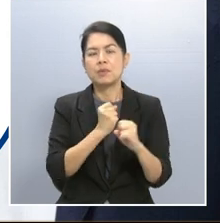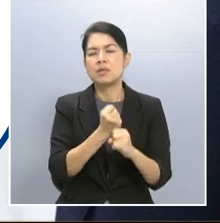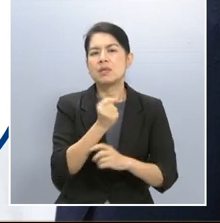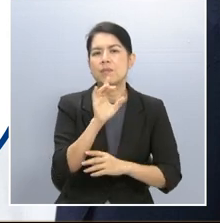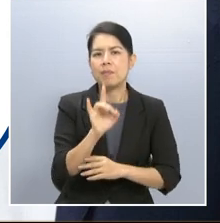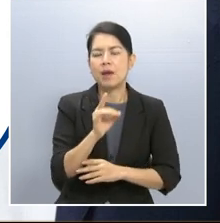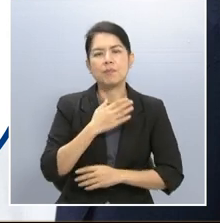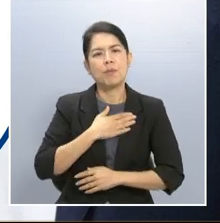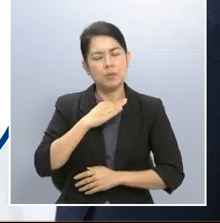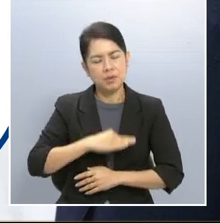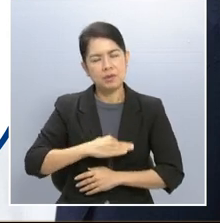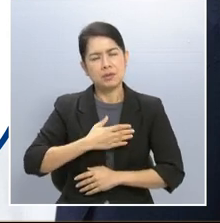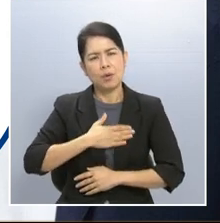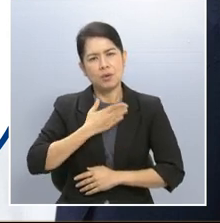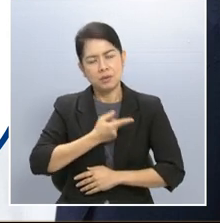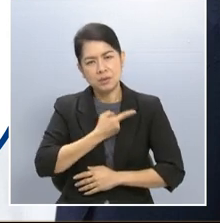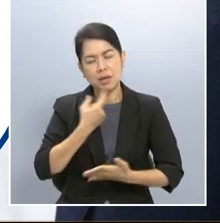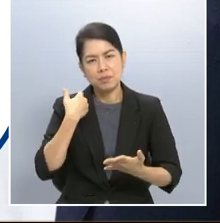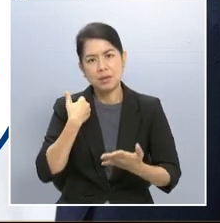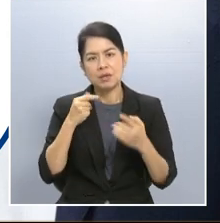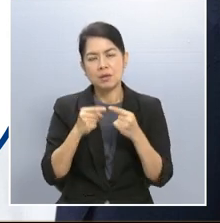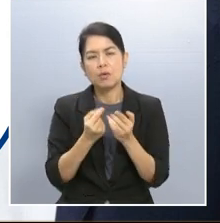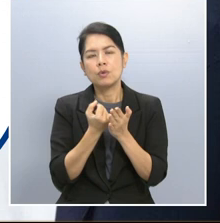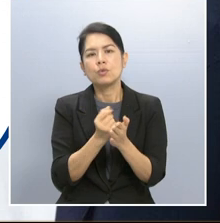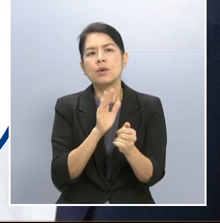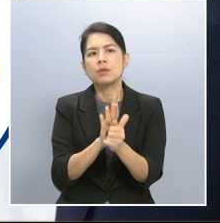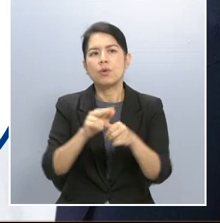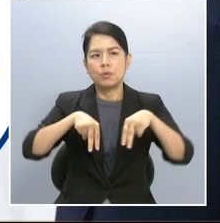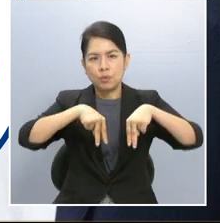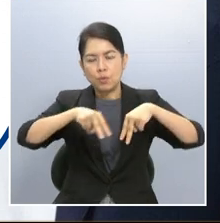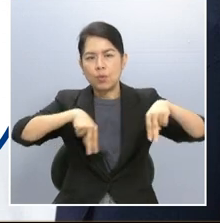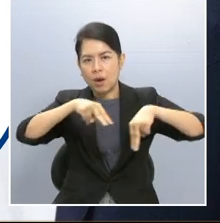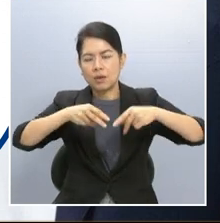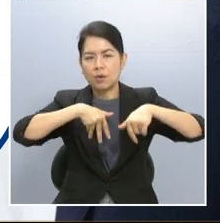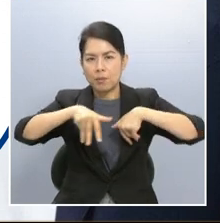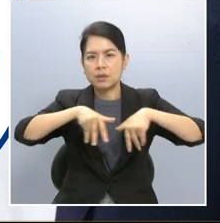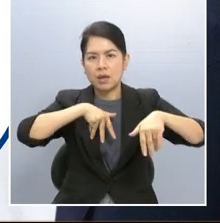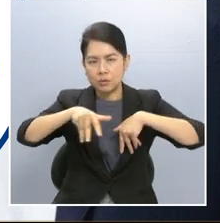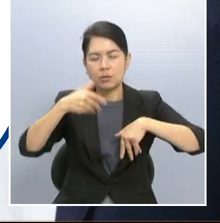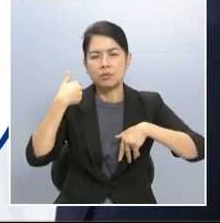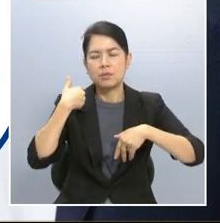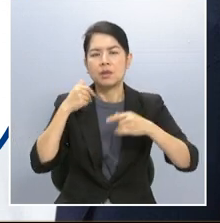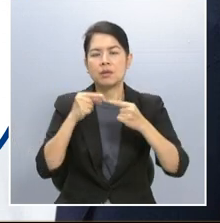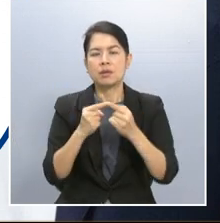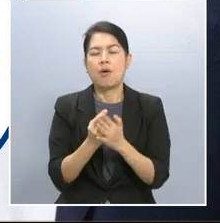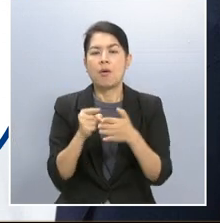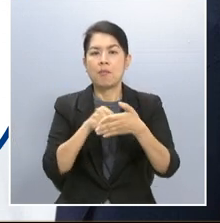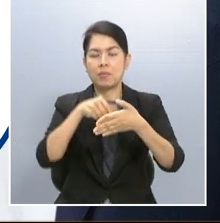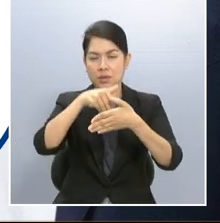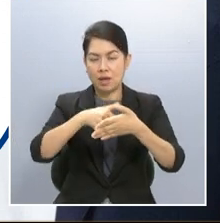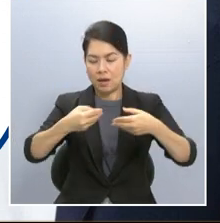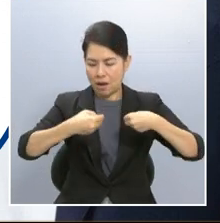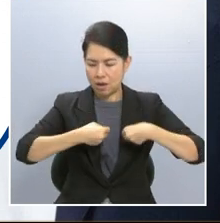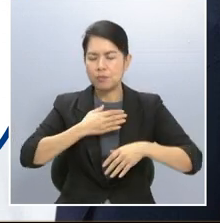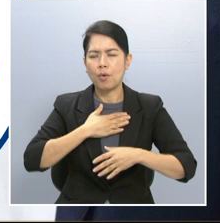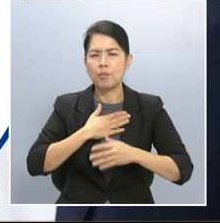รับใช้ประชาชนและประเทศที่ผมรักในฐานะนักการเมืองคนหนึ่งที่มาจากการเลือกตั้งผมขอขอบคุณทุกๆคน